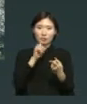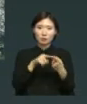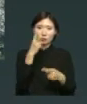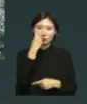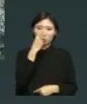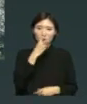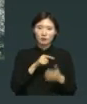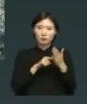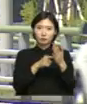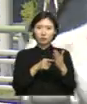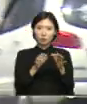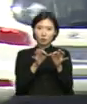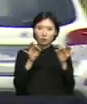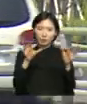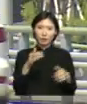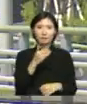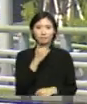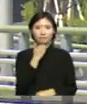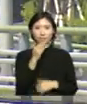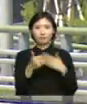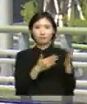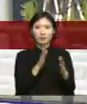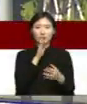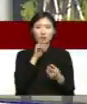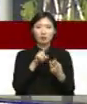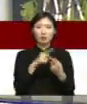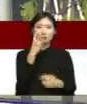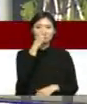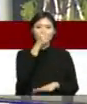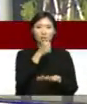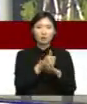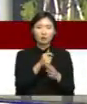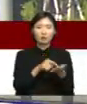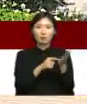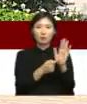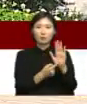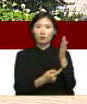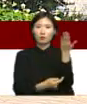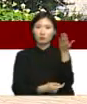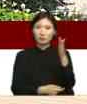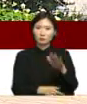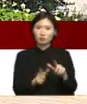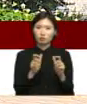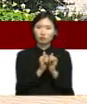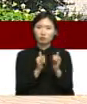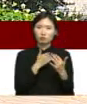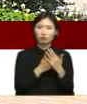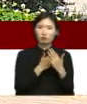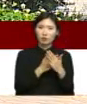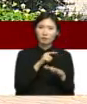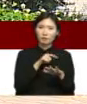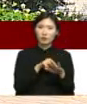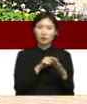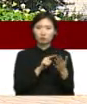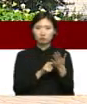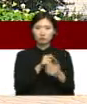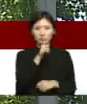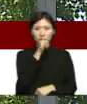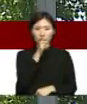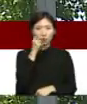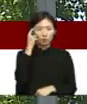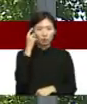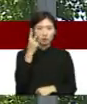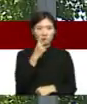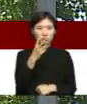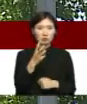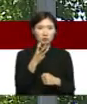왔습니다 오랫동안 기다려온 예비타당성 조사 결과가 발표됐지만 주민들은 불안한 마음을 감추지 않습니다